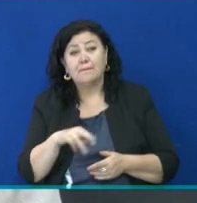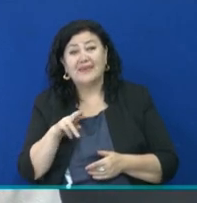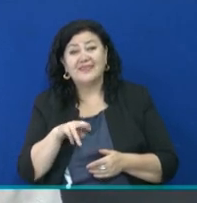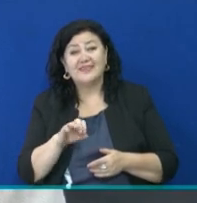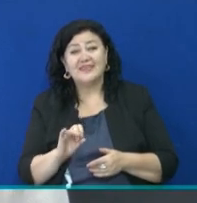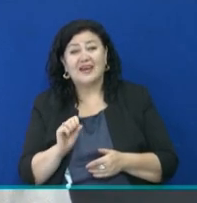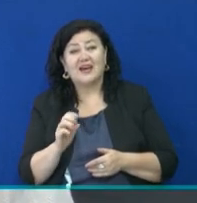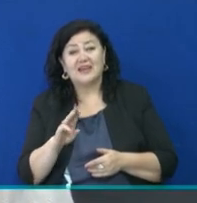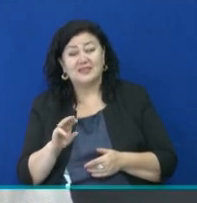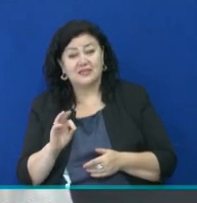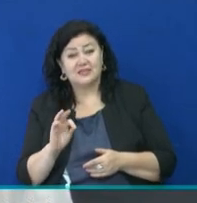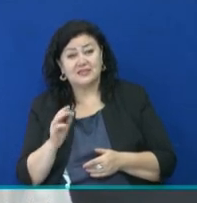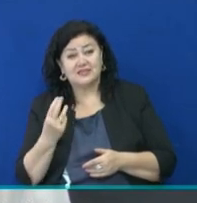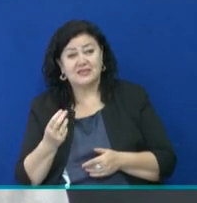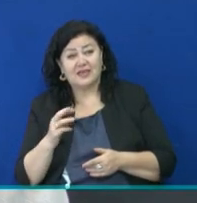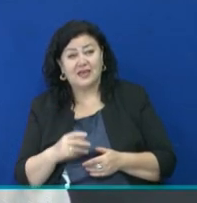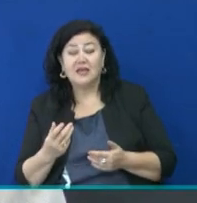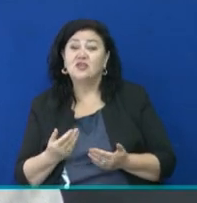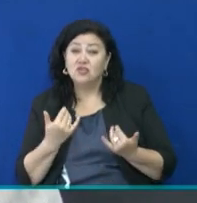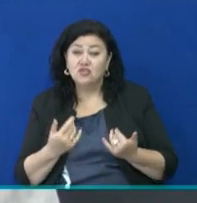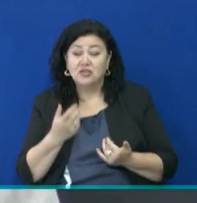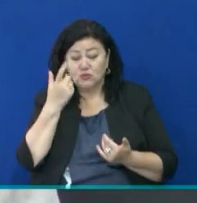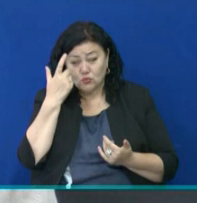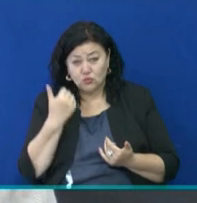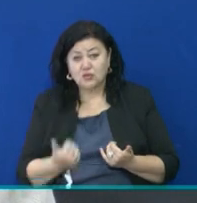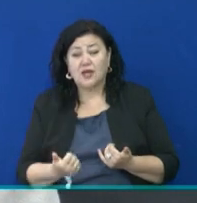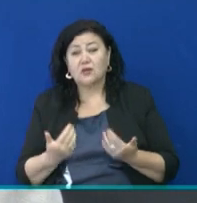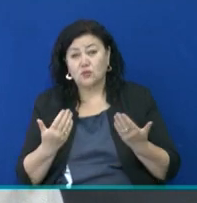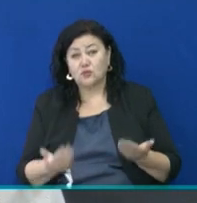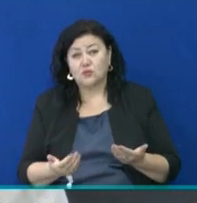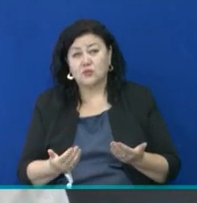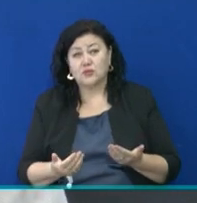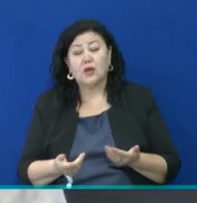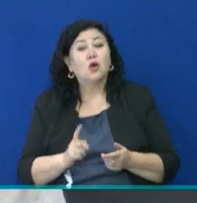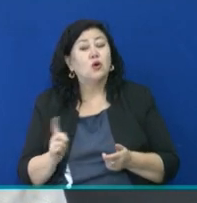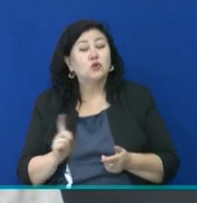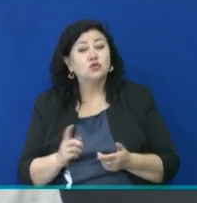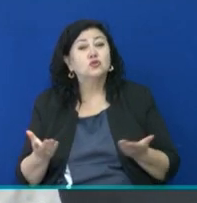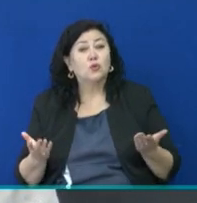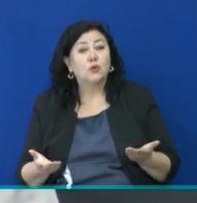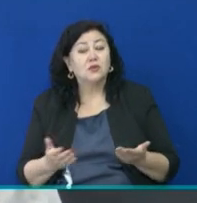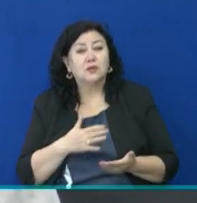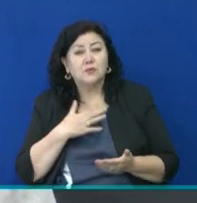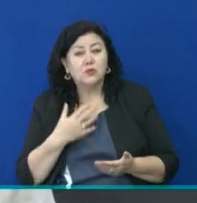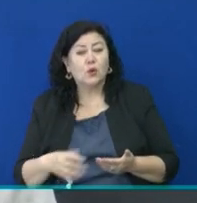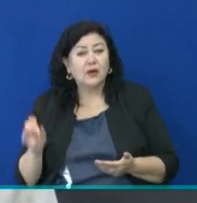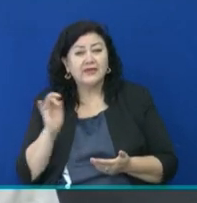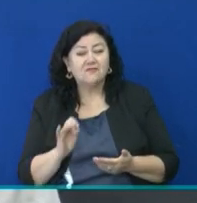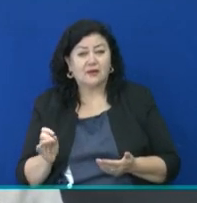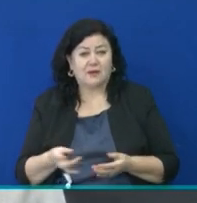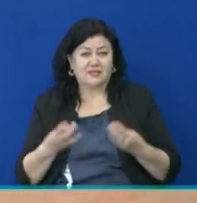жыл сайын медиацияның көпшілік арасында танымалдылығы артуда. Бірақ медиацияның не екендігі туралы көбірек ақпарат беру